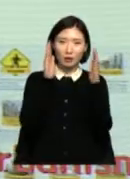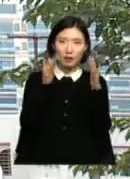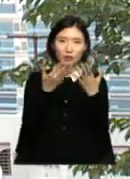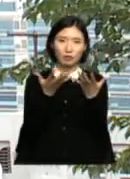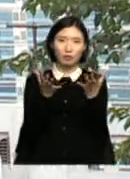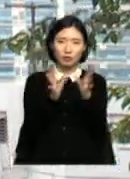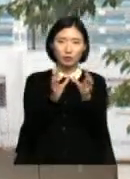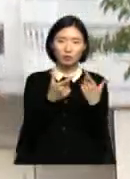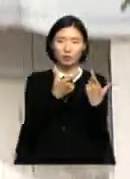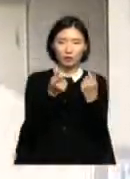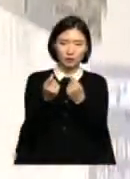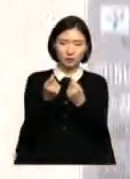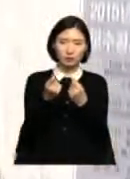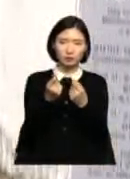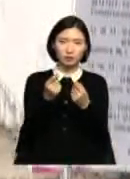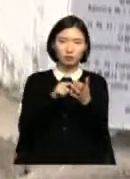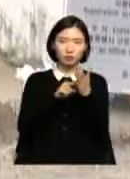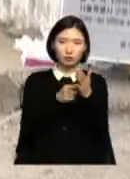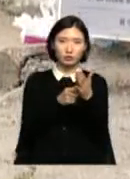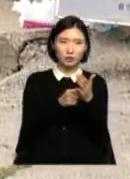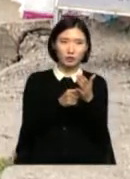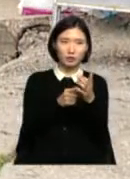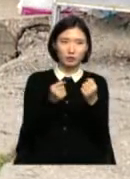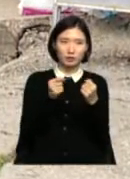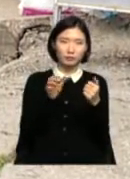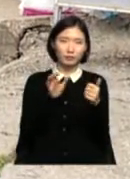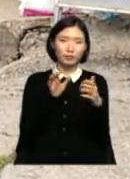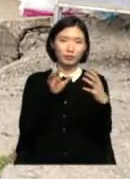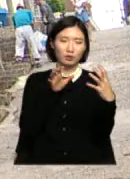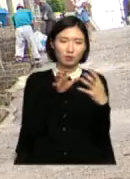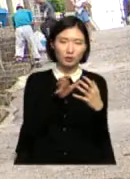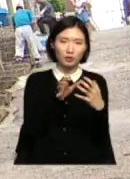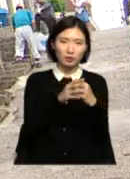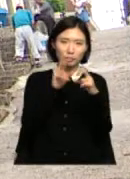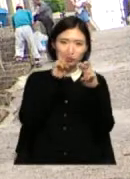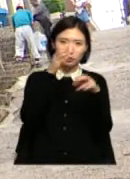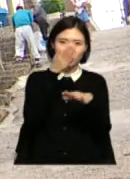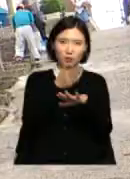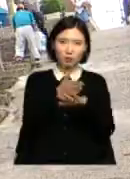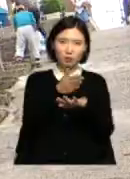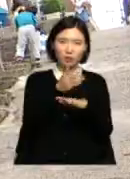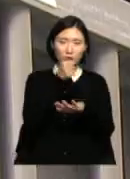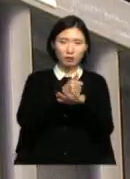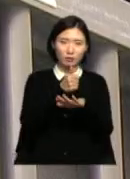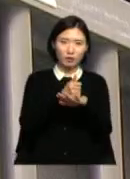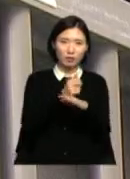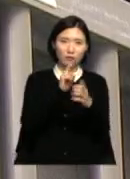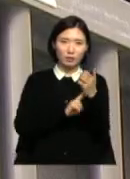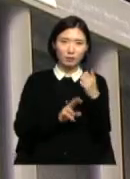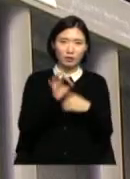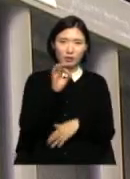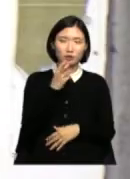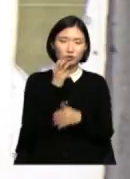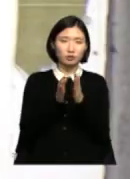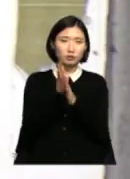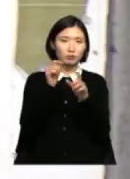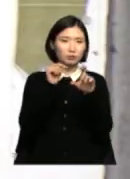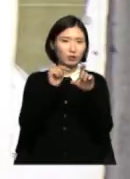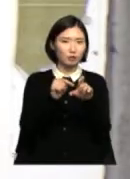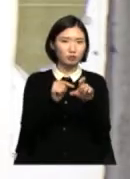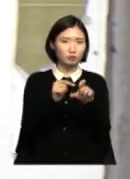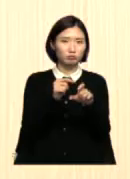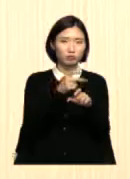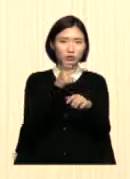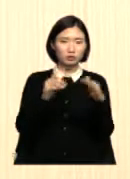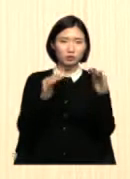실어줬습니다. 도시재생 활성화 지역의 주택 가격을 분석해 본 결과 매매가 증가율이 서울시 평균과 크게 차이가 없다는